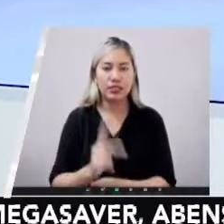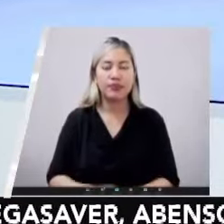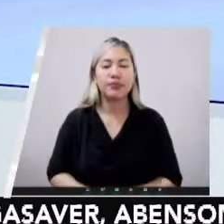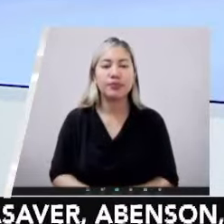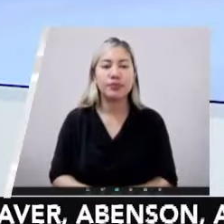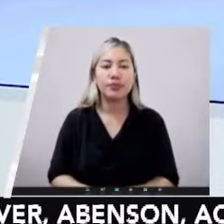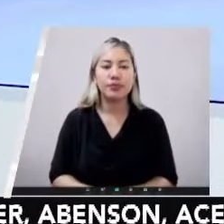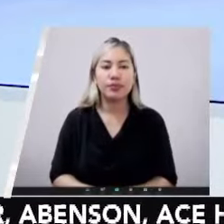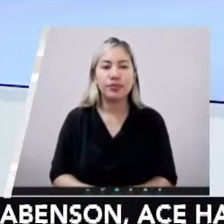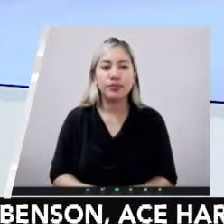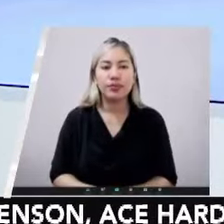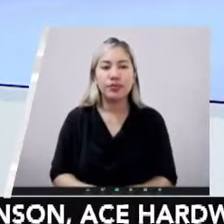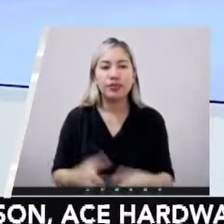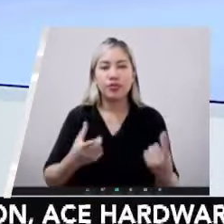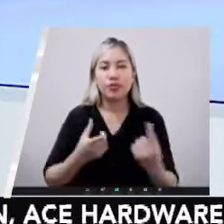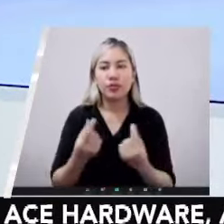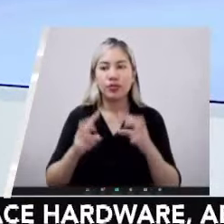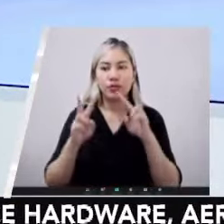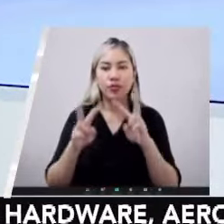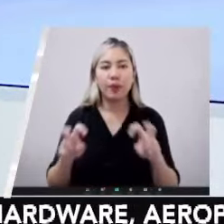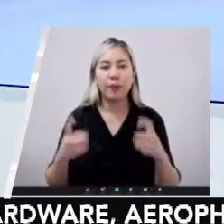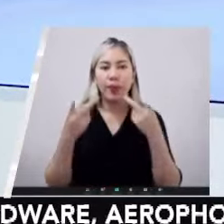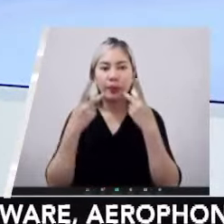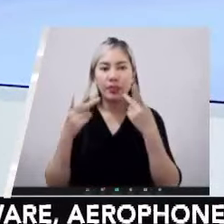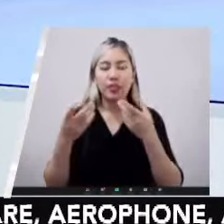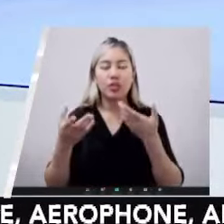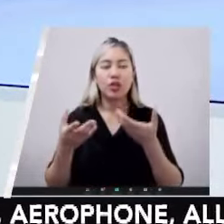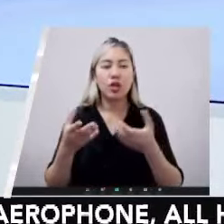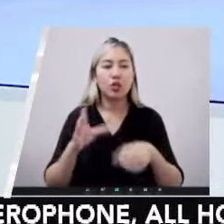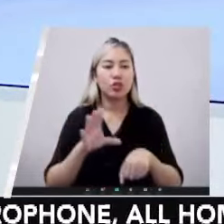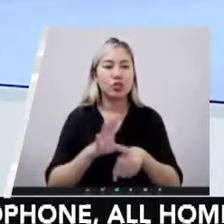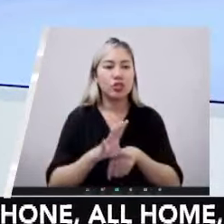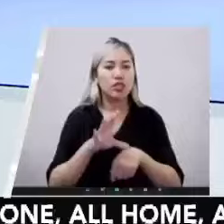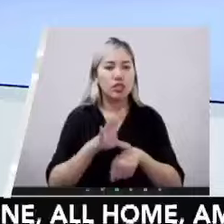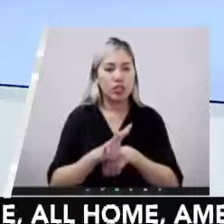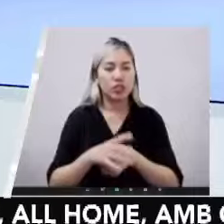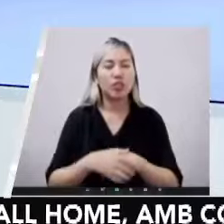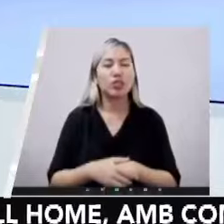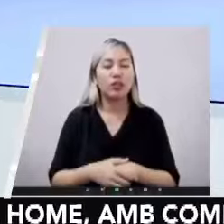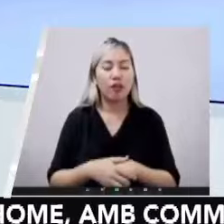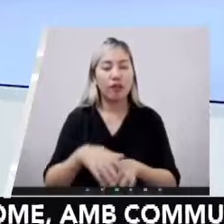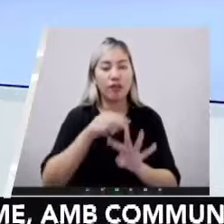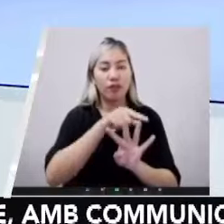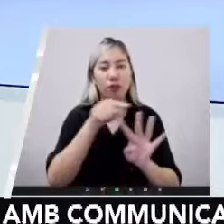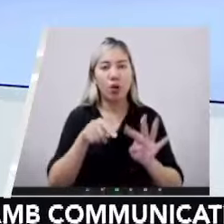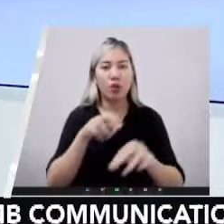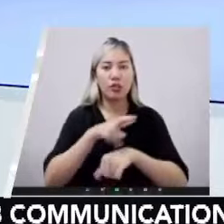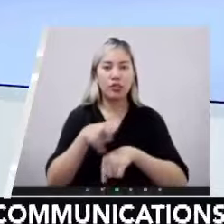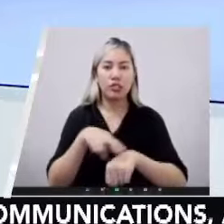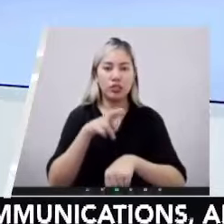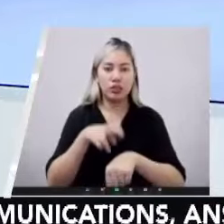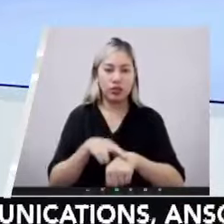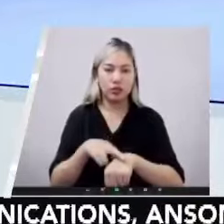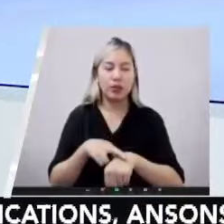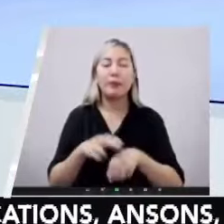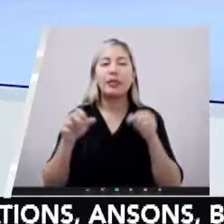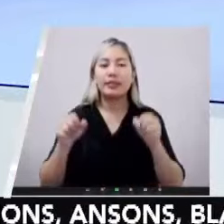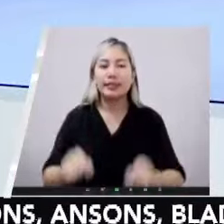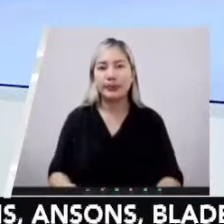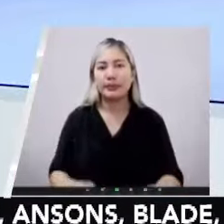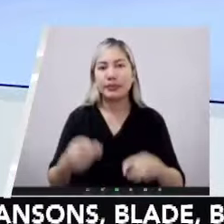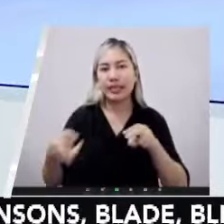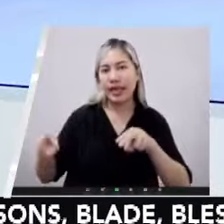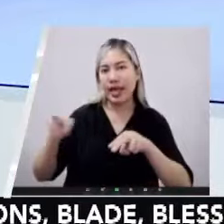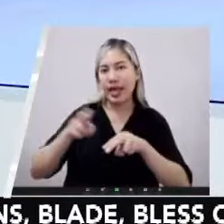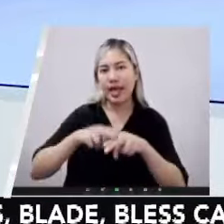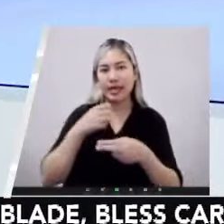Magsasagawa ng public consultation ang wage boards ng apat na rehiyon sa bansa para sa posibleng taas sahod ng mga